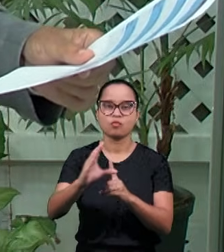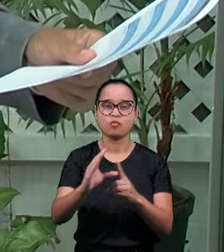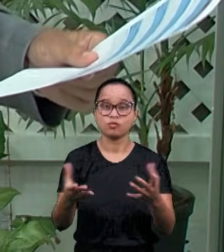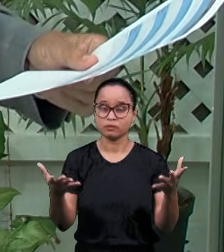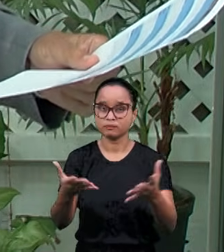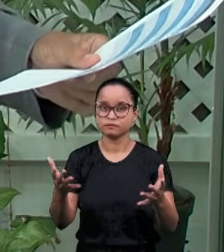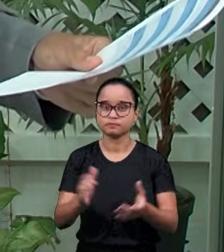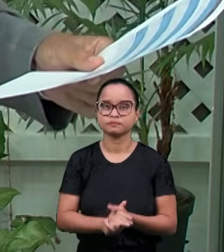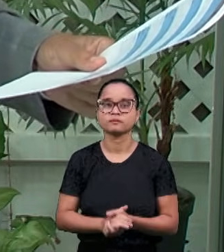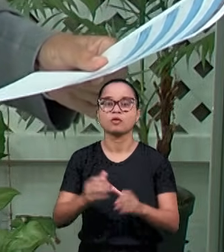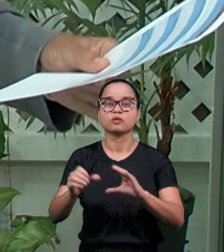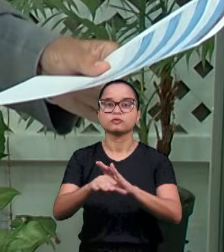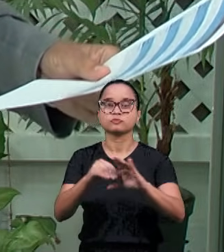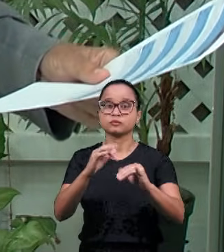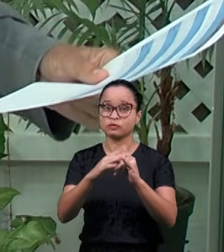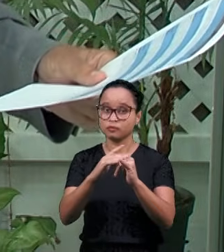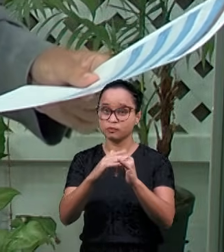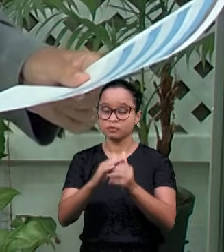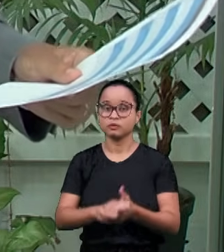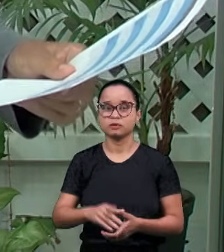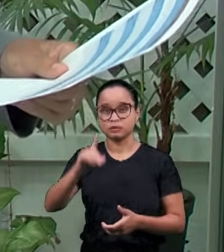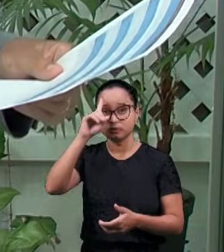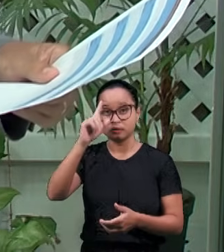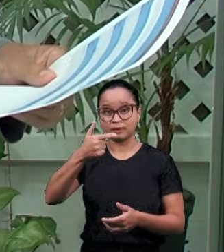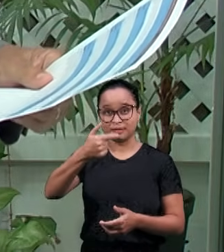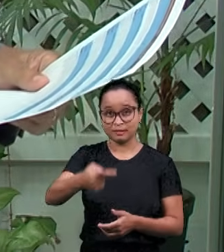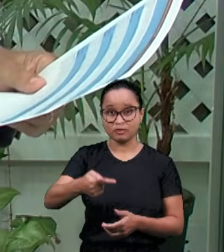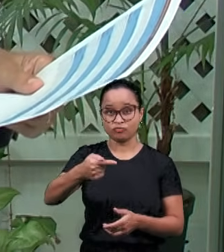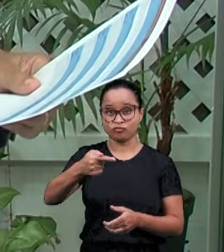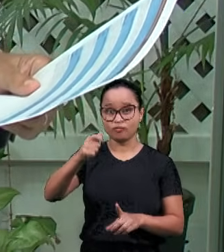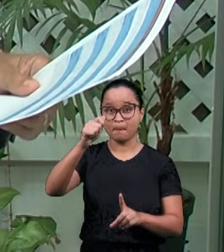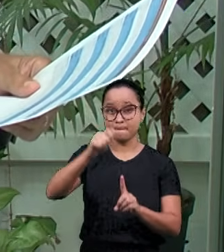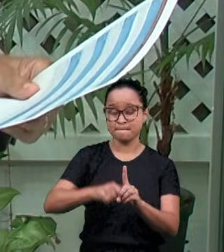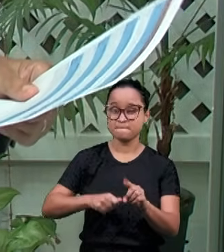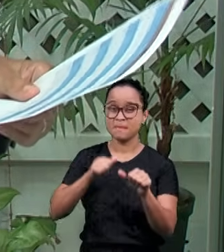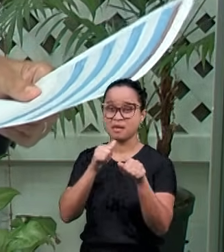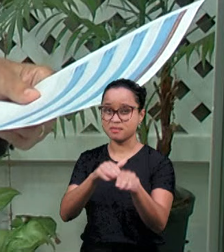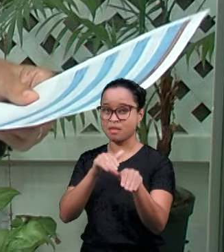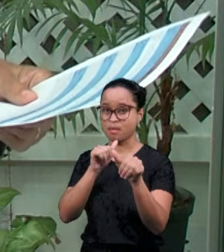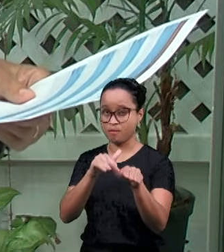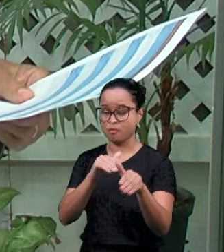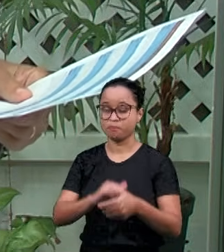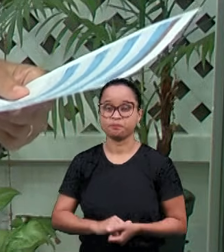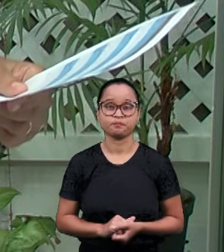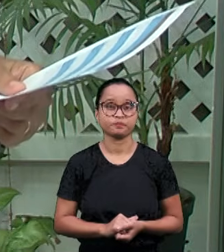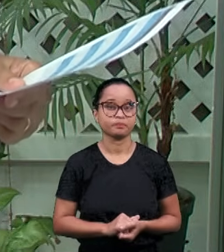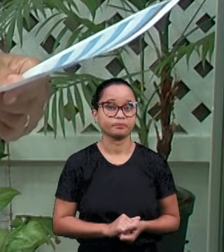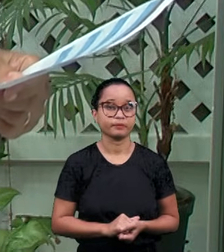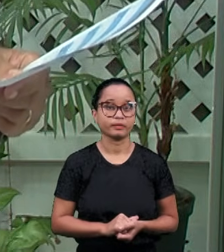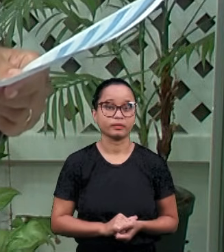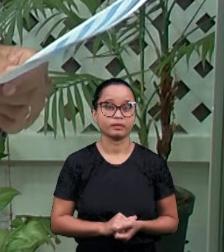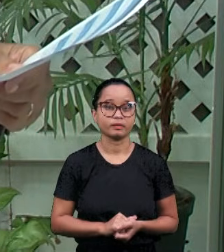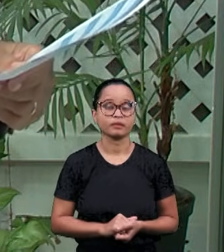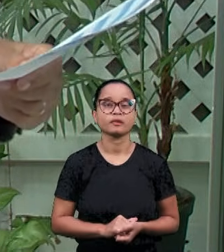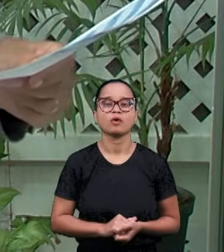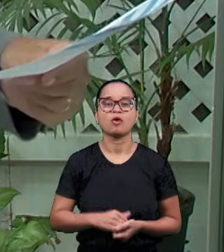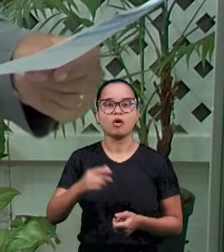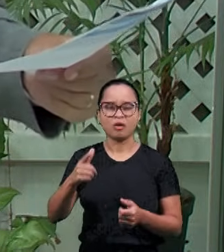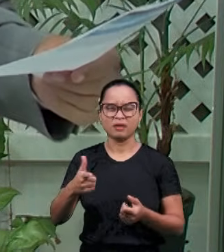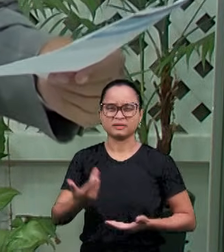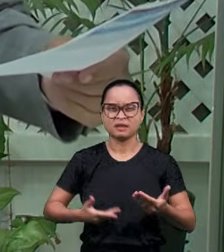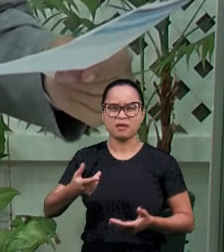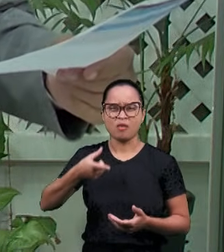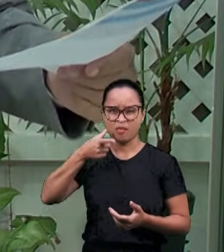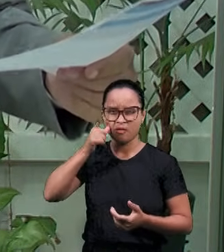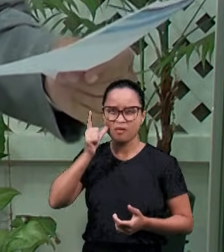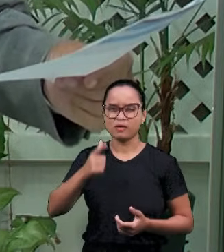via YouTube du 7 de 9. Mes frères, hier, je sentais de douleur